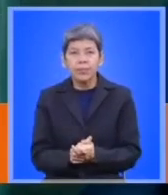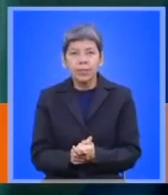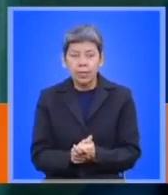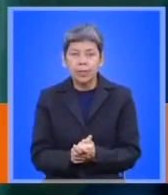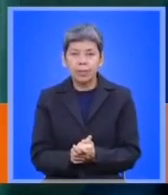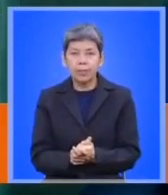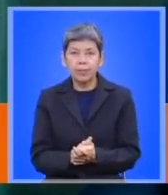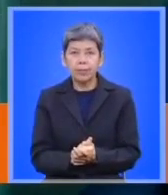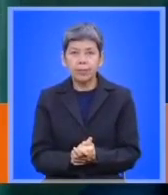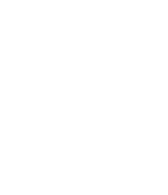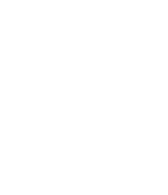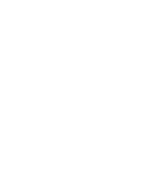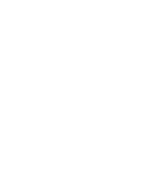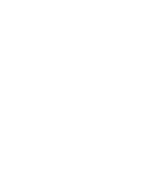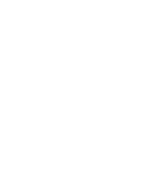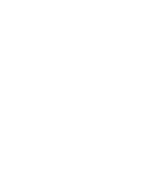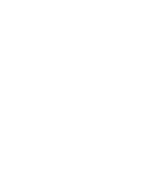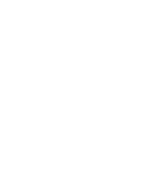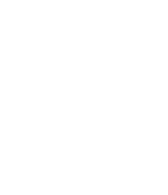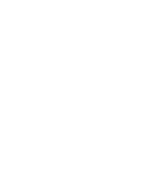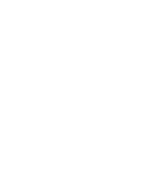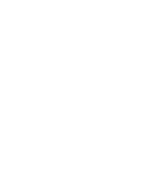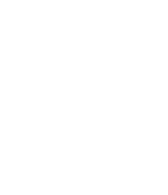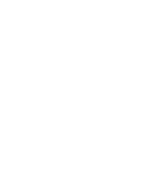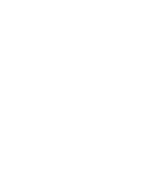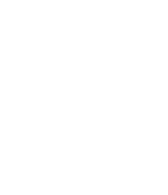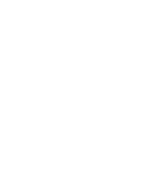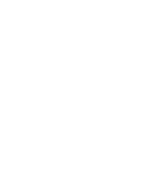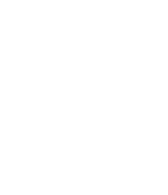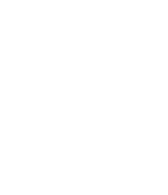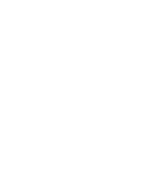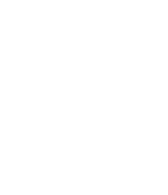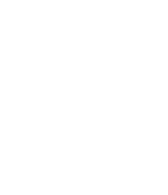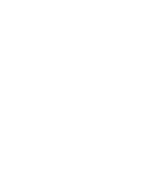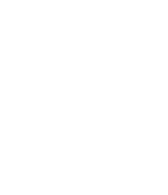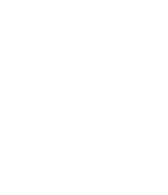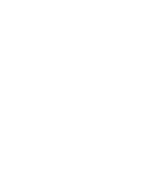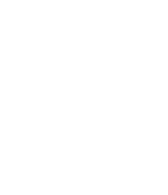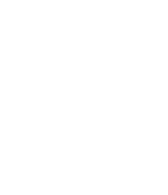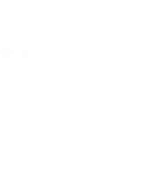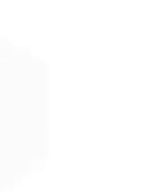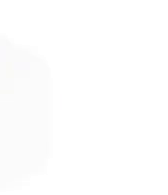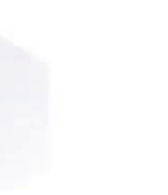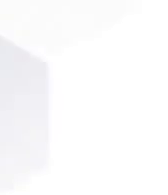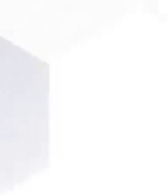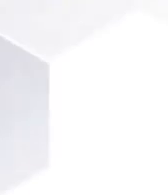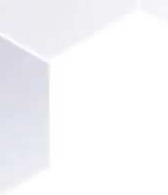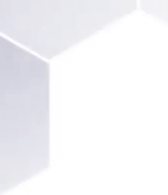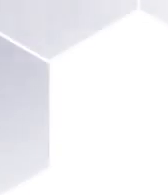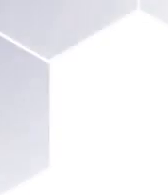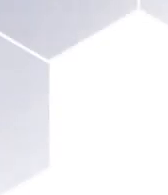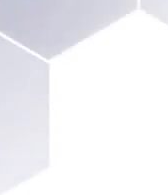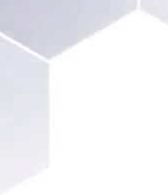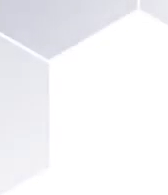ล้วก็ ขอบคุณที่รับชม TNN ช่อง16ค่ะและถ้าไม่อยากพลาดการติดตามนะคะอย่าลืมค่ะคุณผู้ชมคะก